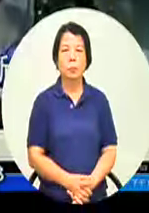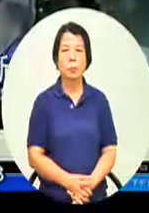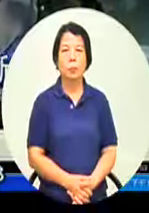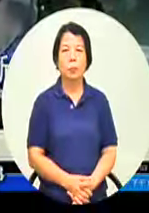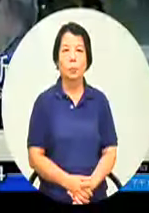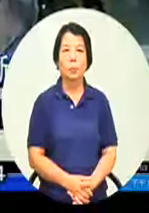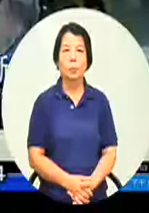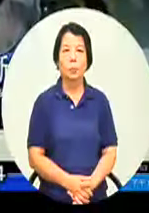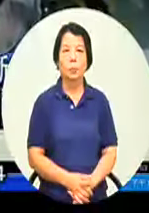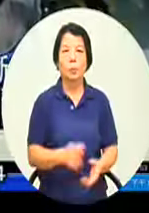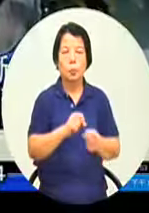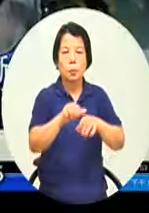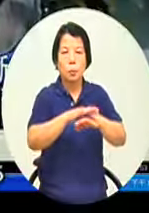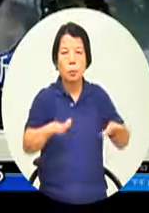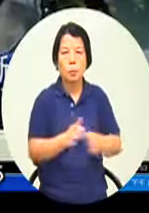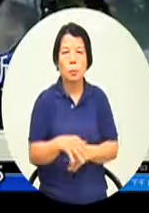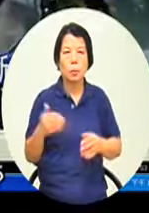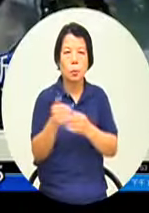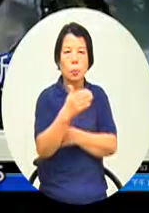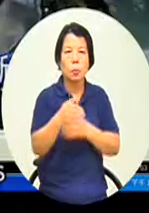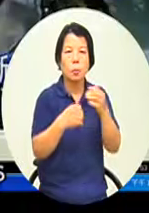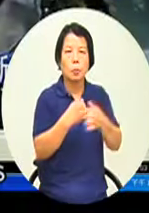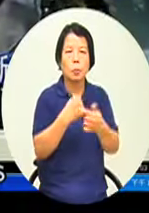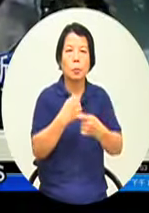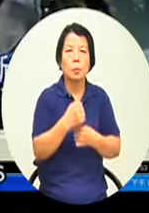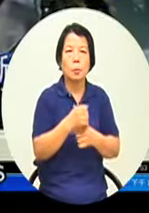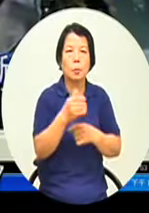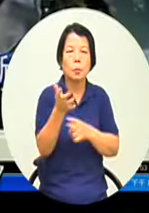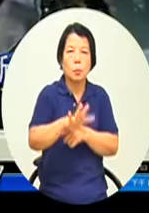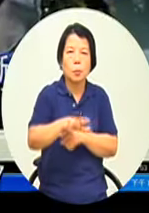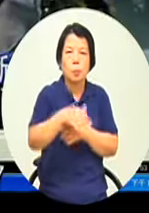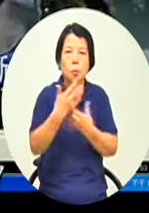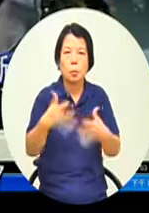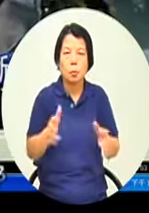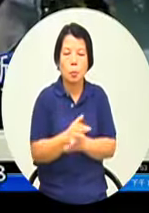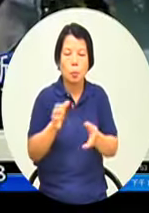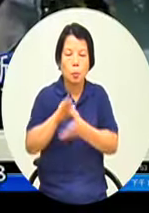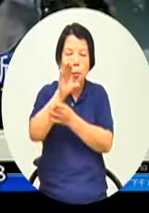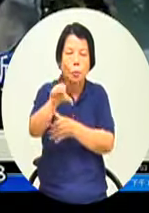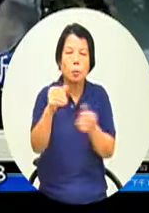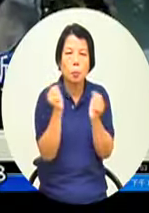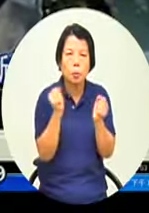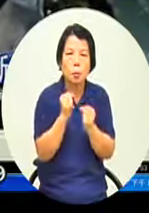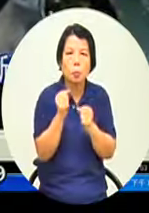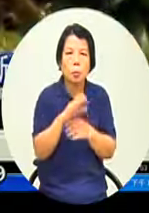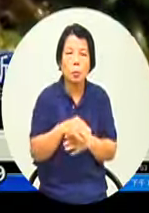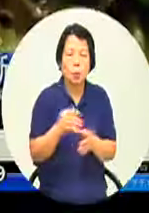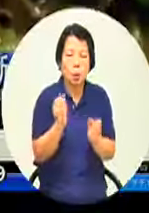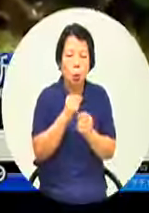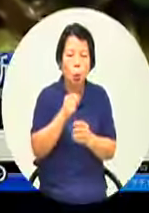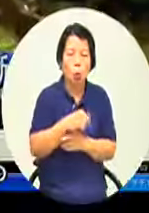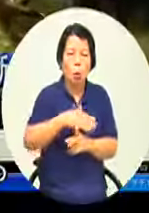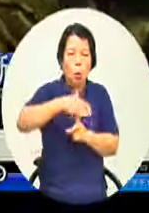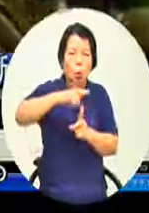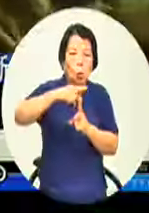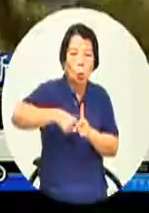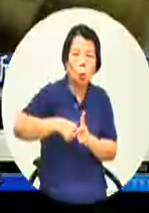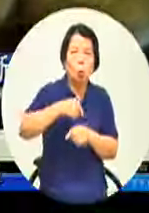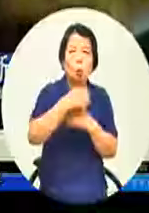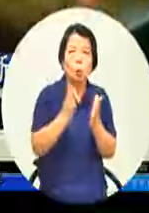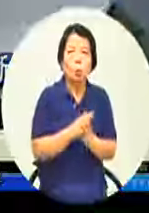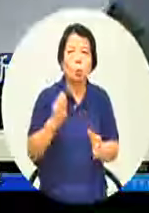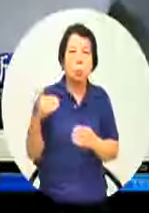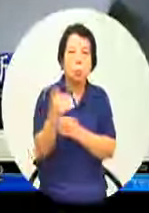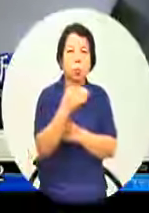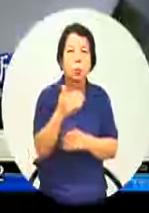龙胆石斑鱼肉炸得金黄酥脆，再放进另一锅子里，包成三杯龙胆。石斑，这龙胆石斑一鱼可